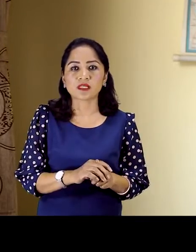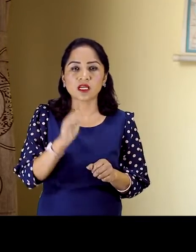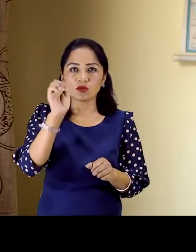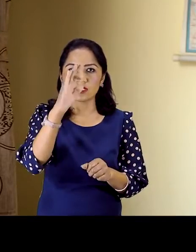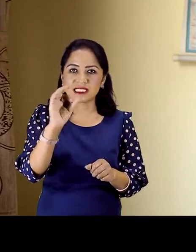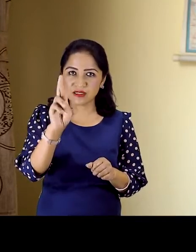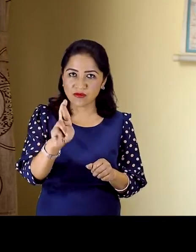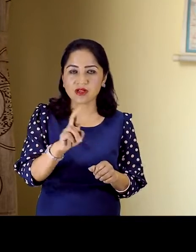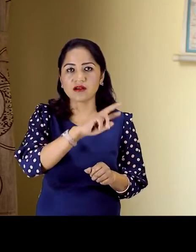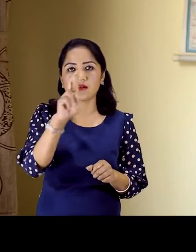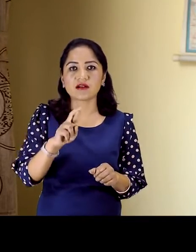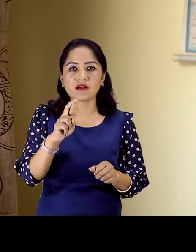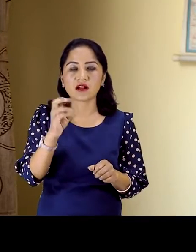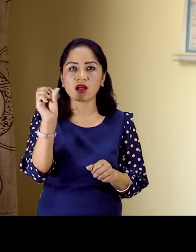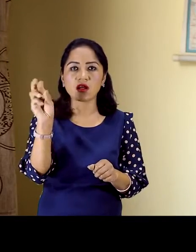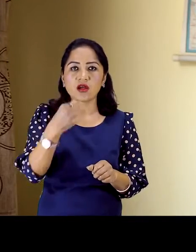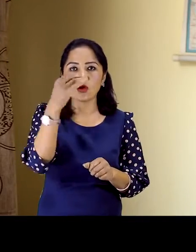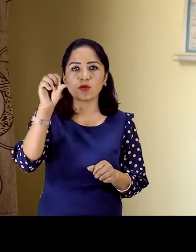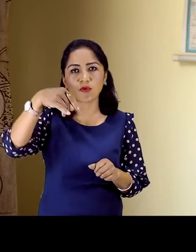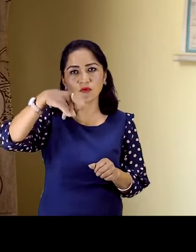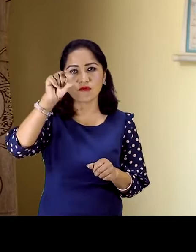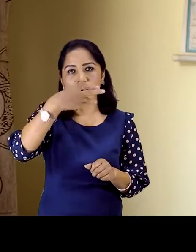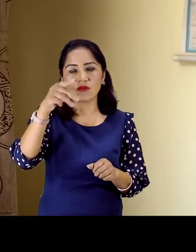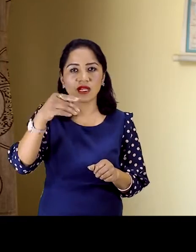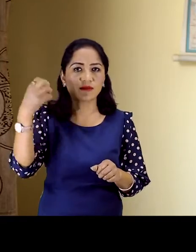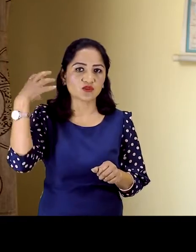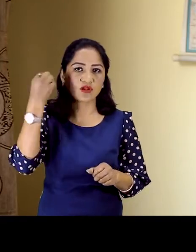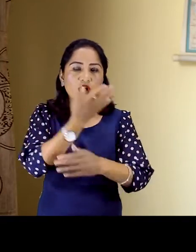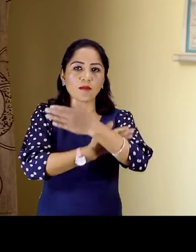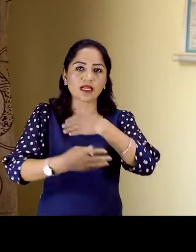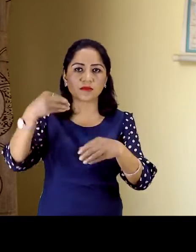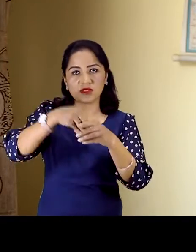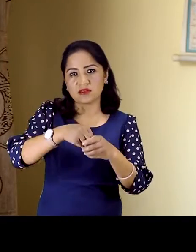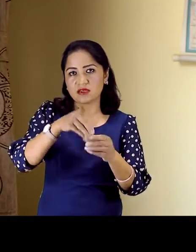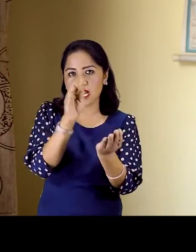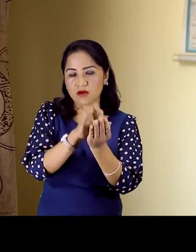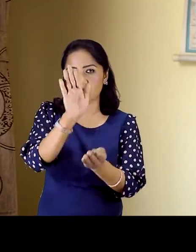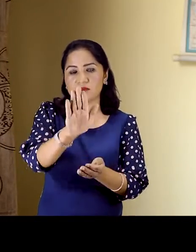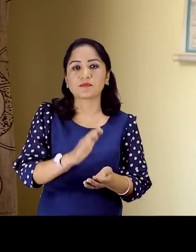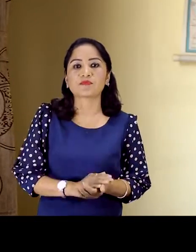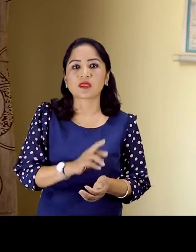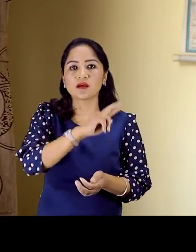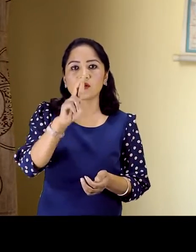सीवर प्रफाउंडलाइ मात्र शुनाइ अपांगाता पेते बल्यो को छा